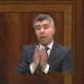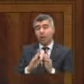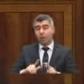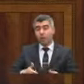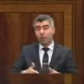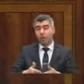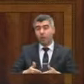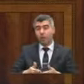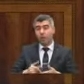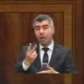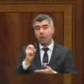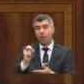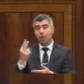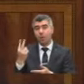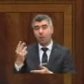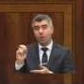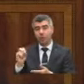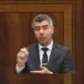سنة